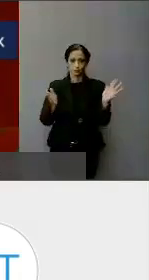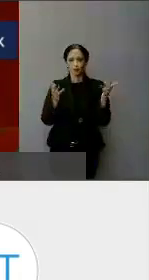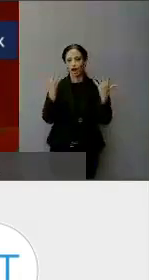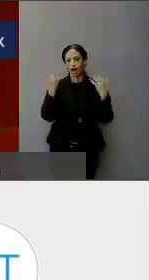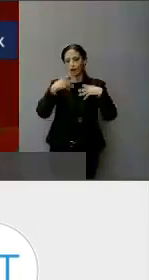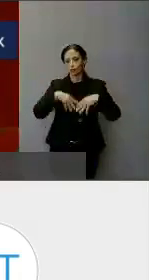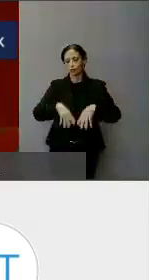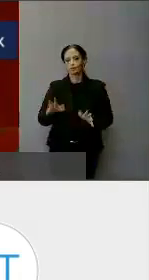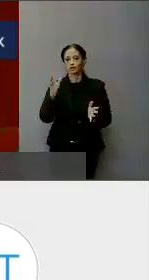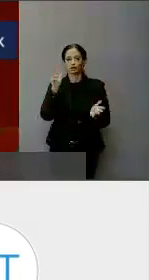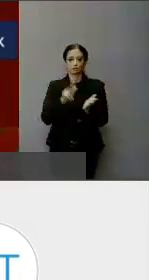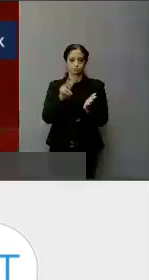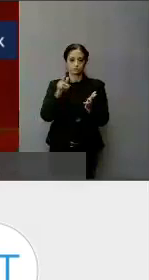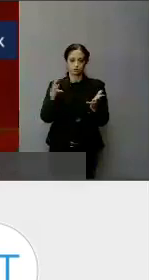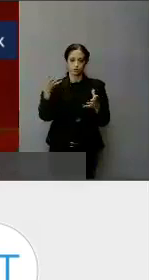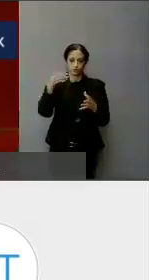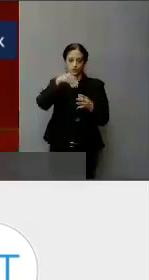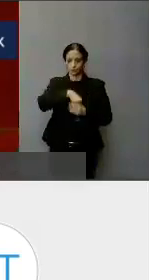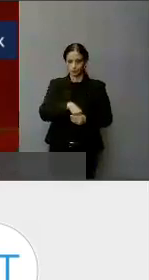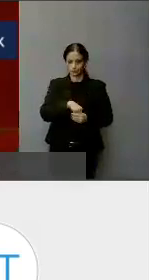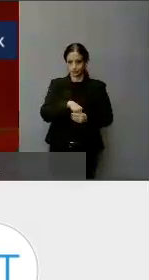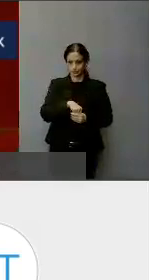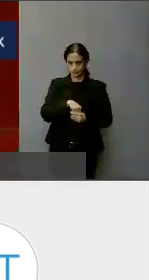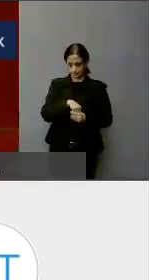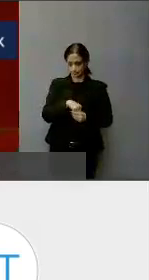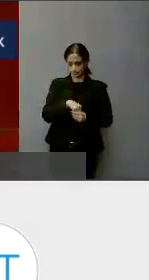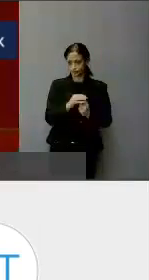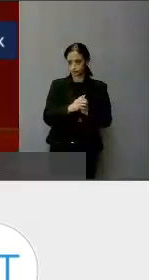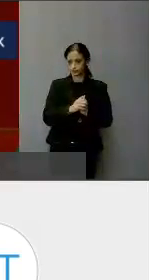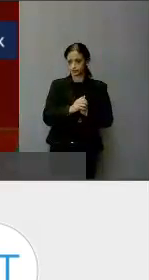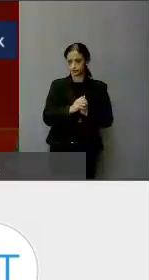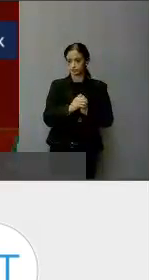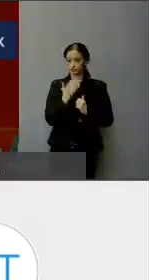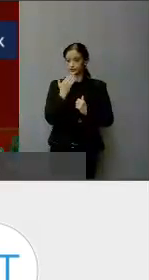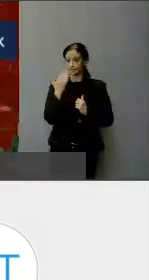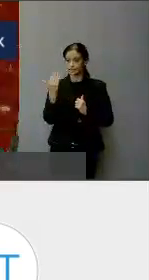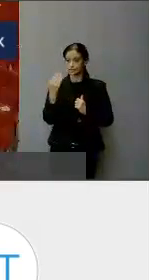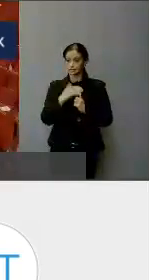risultano assorbiti da quello approvato grazie